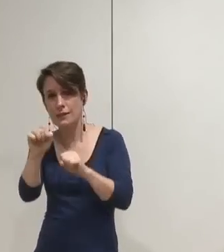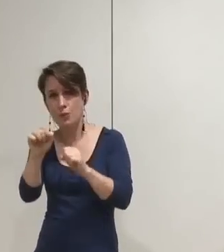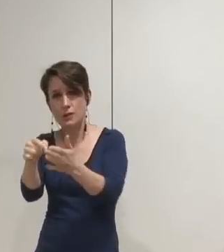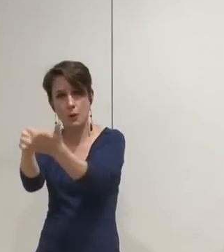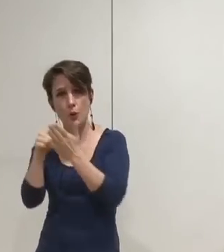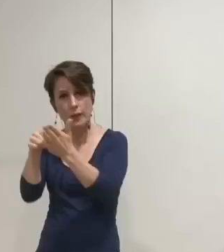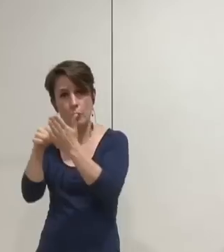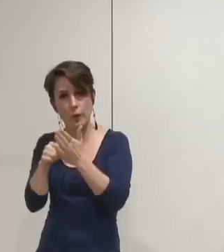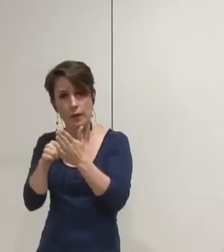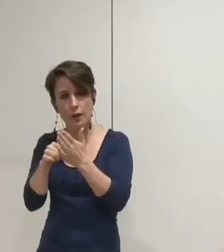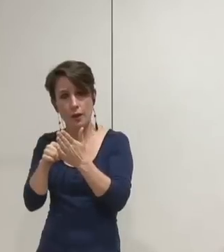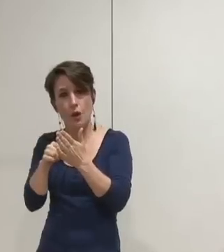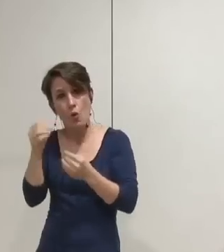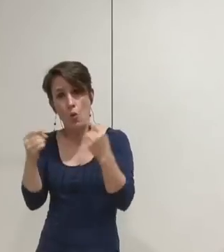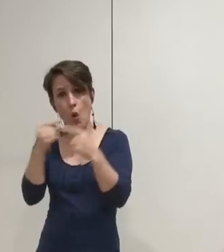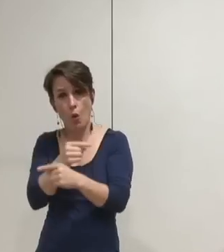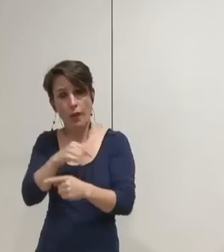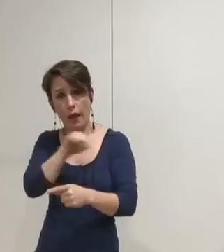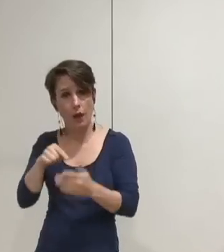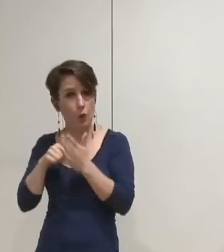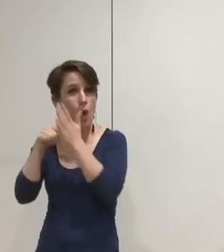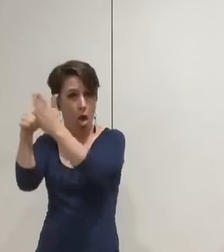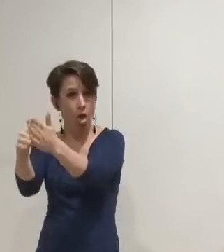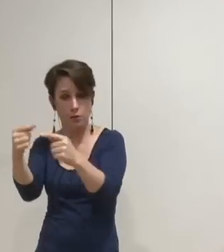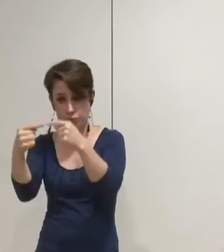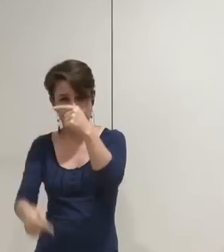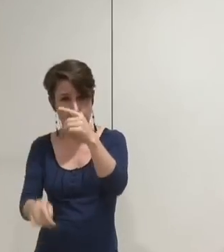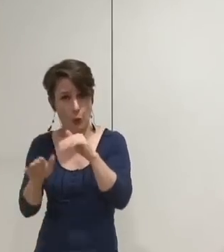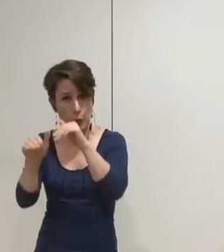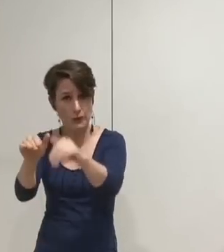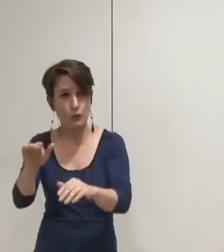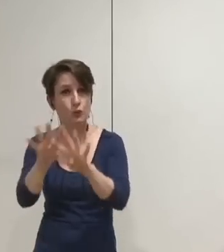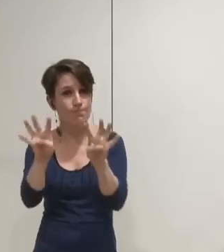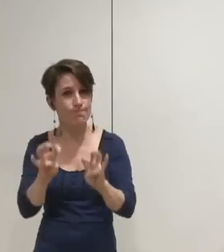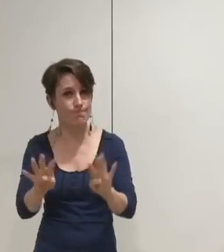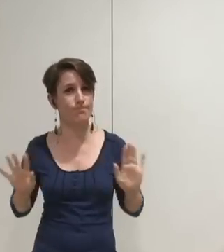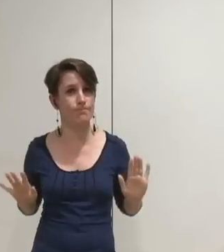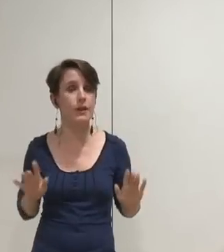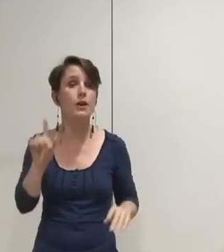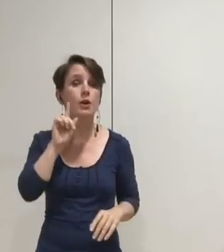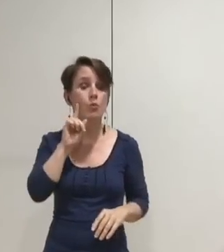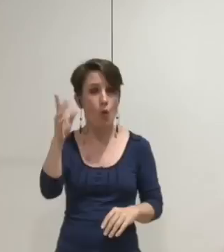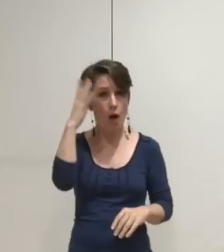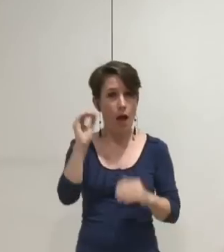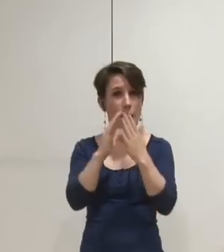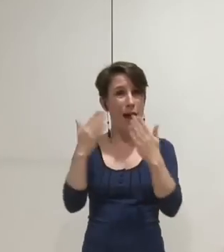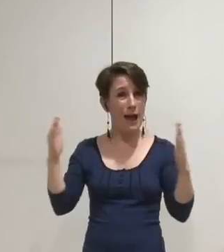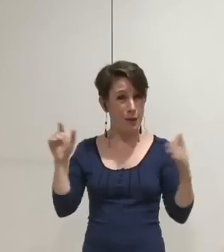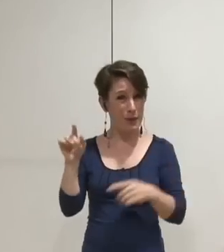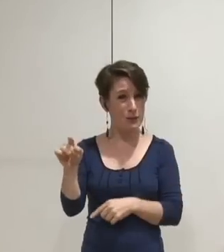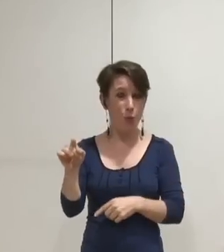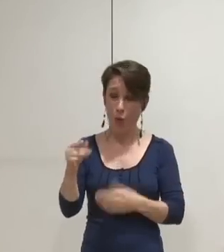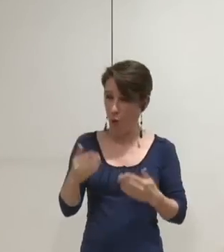que ALP expo aujourd'hui imaginez qu'on puisse passer du jour au lendemain à une situation